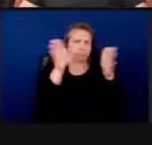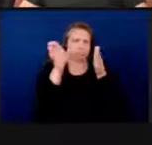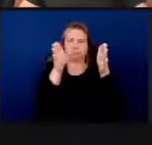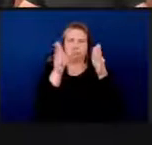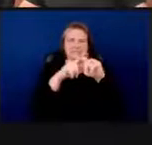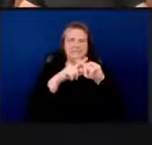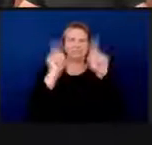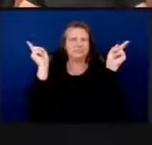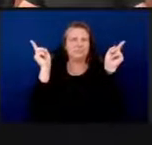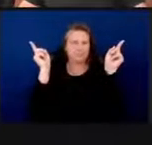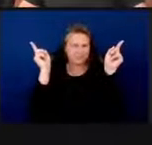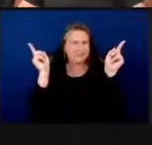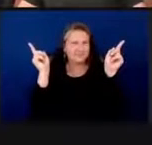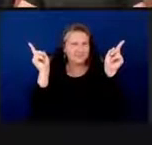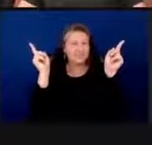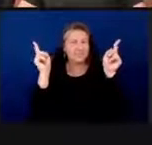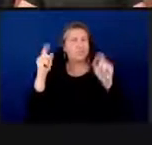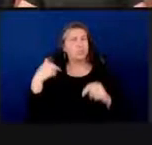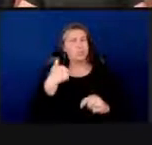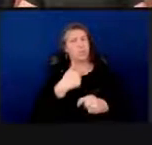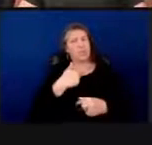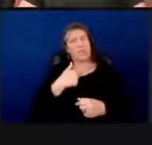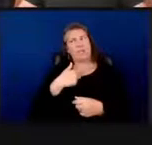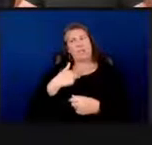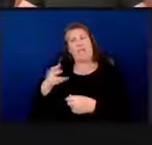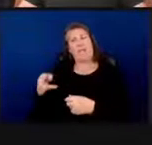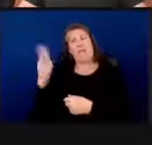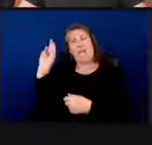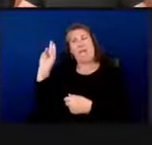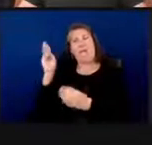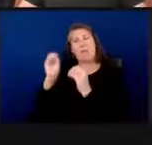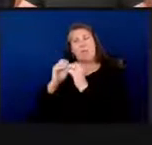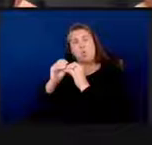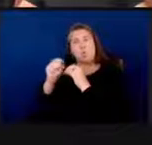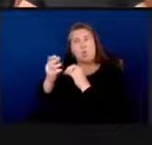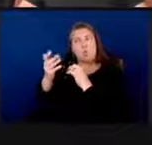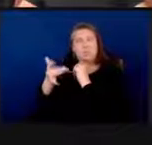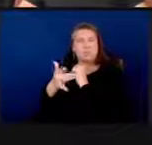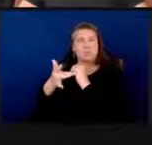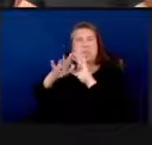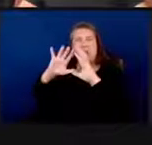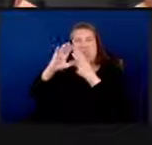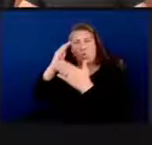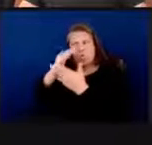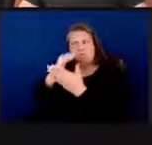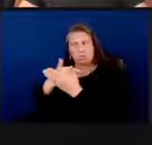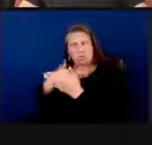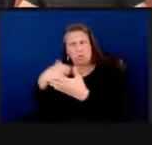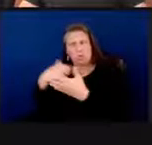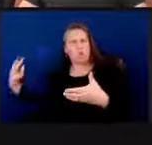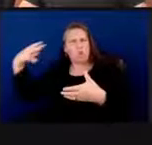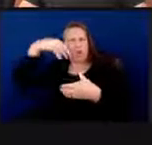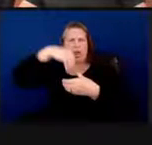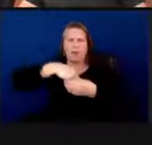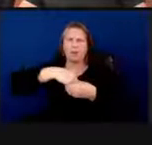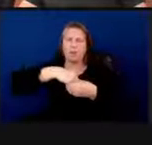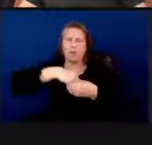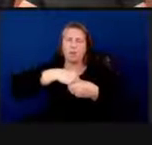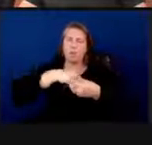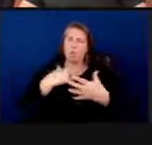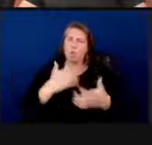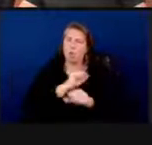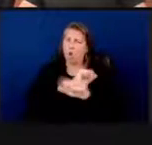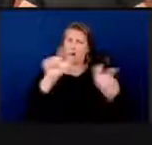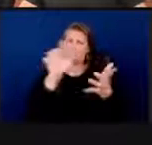بتركيز متعمد على إعادة دمج هذه الدروس في التعليم الذي نقدمه لكي نضمن